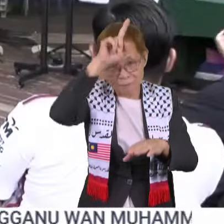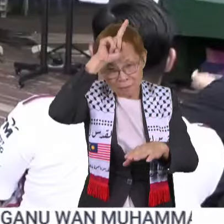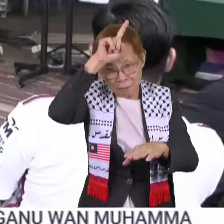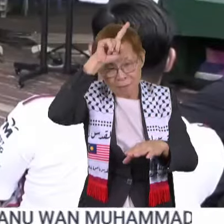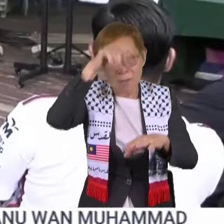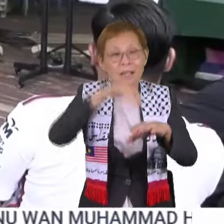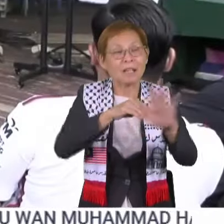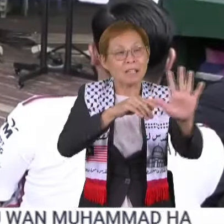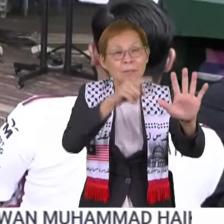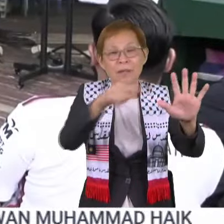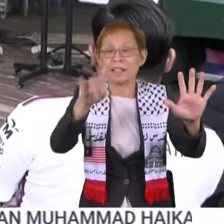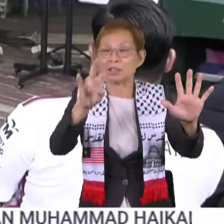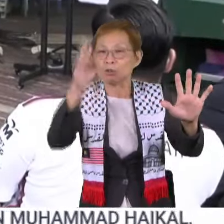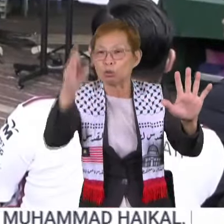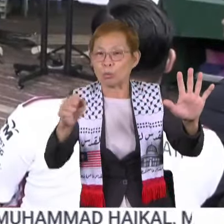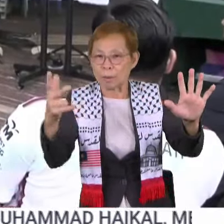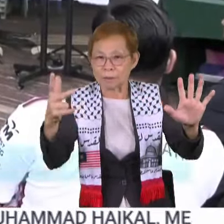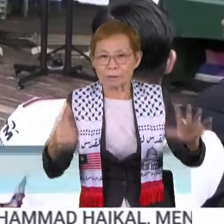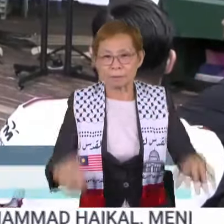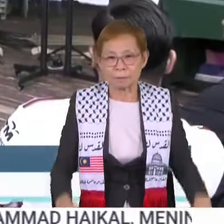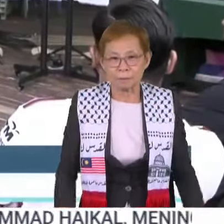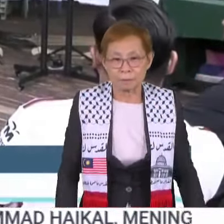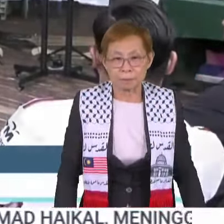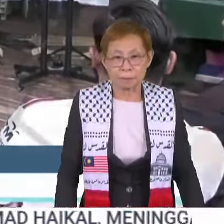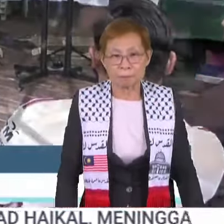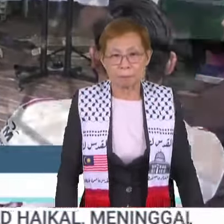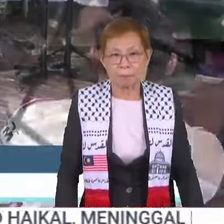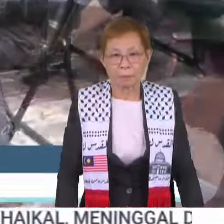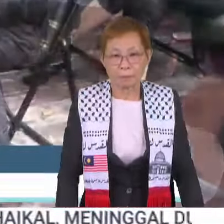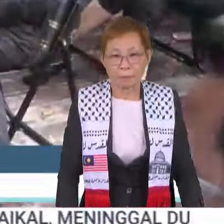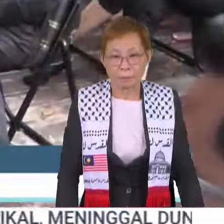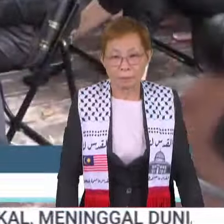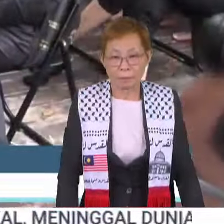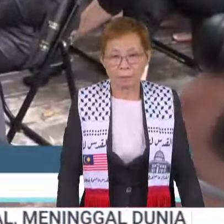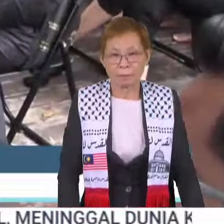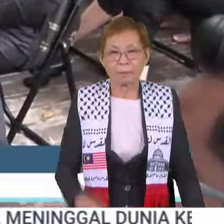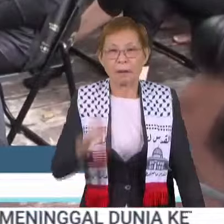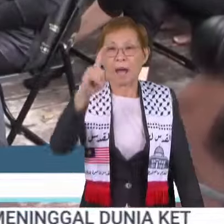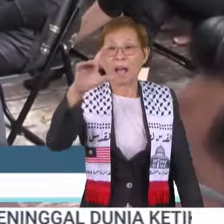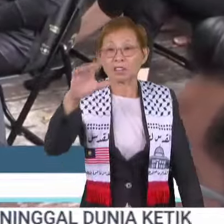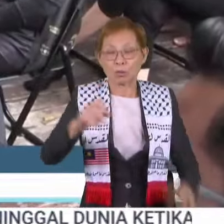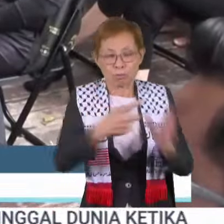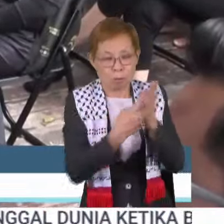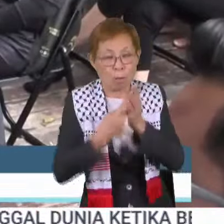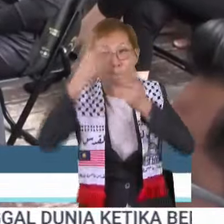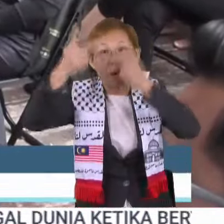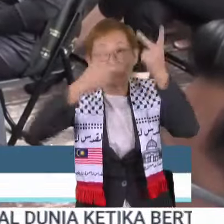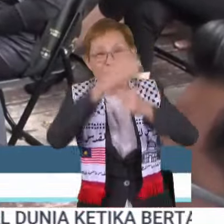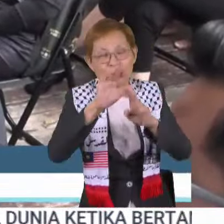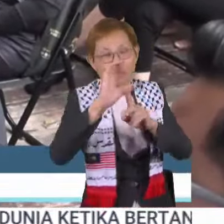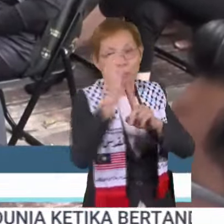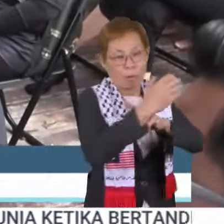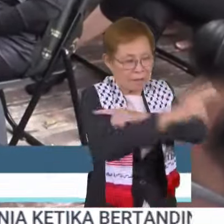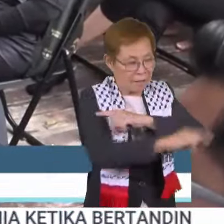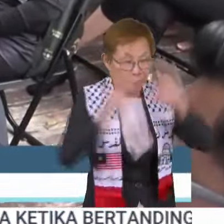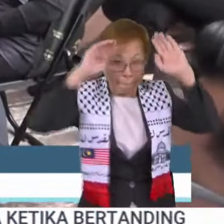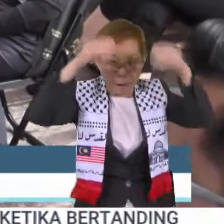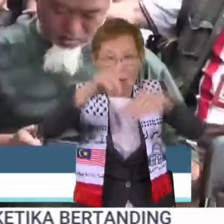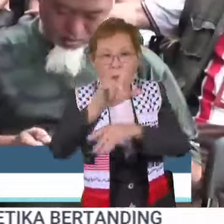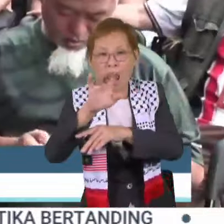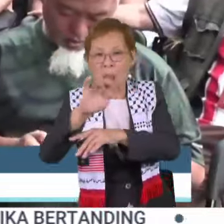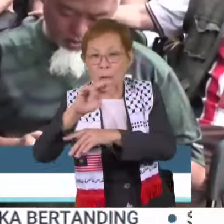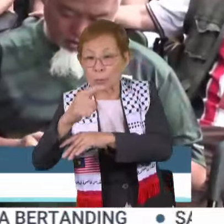Mac anak sekolah menurut exco perpaduan pelancongan dan kebudayaan Negeri Lion